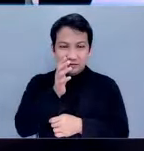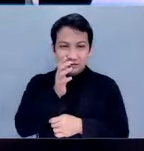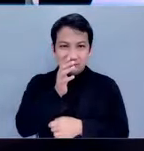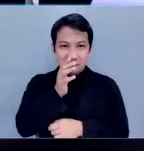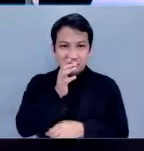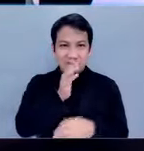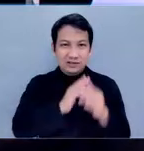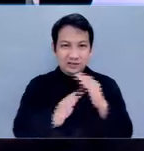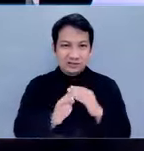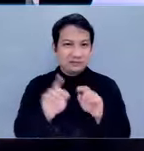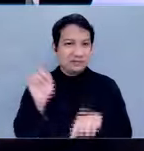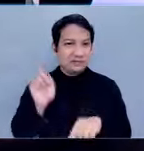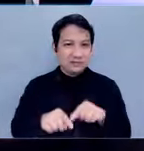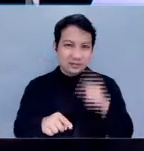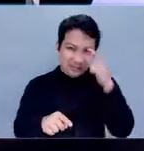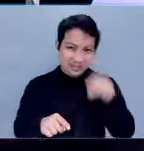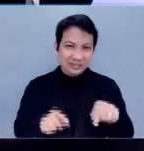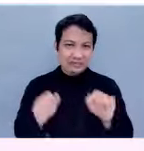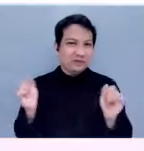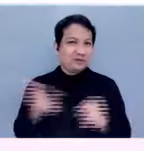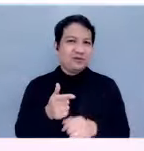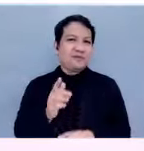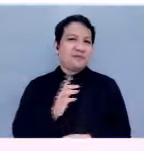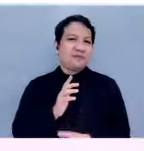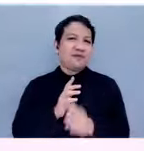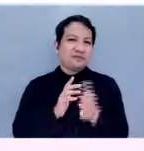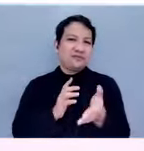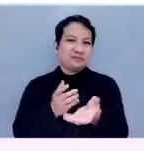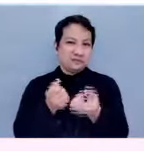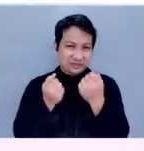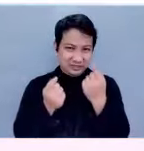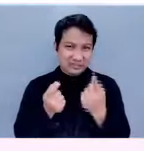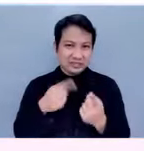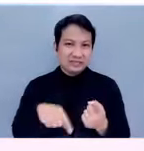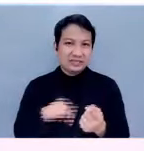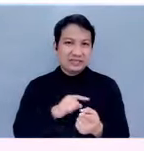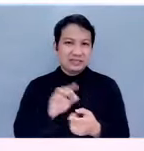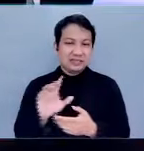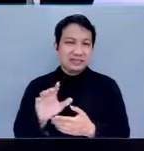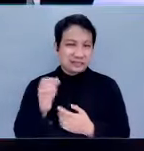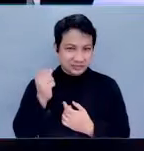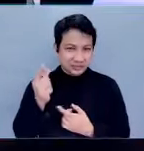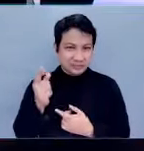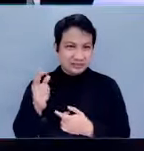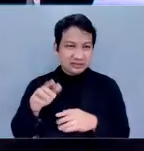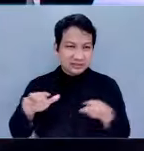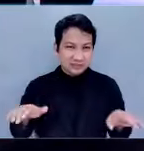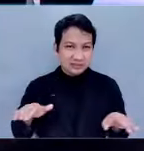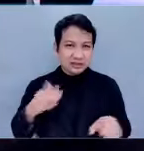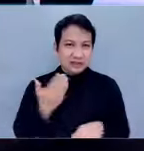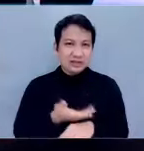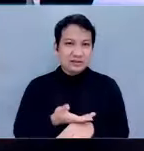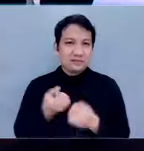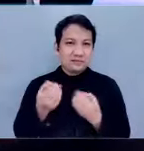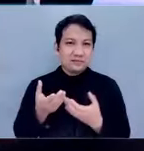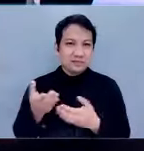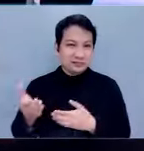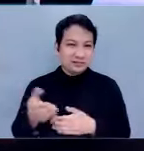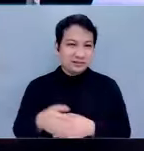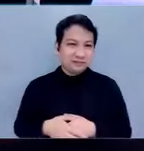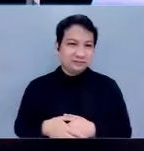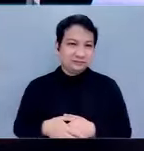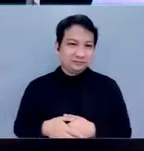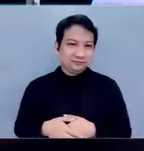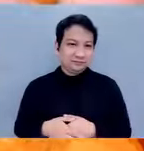hindi natin to alam lahat. So, okay lang yon para maintindihan natin. Pakinggan natin mga anak natin. Marami bang ganun teka, sa movie? Yun.